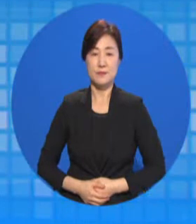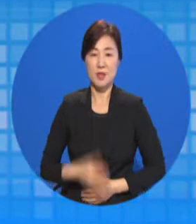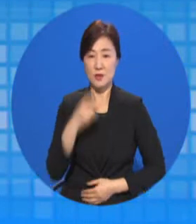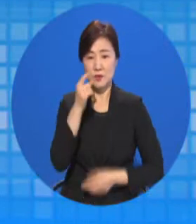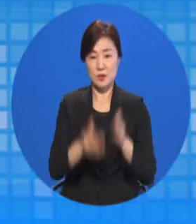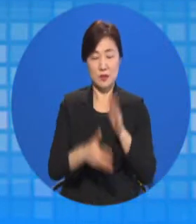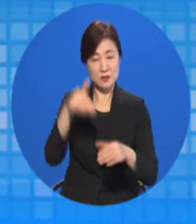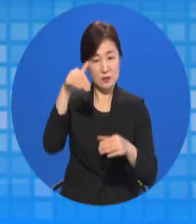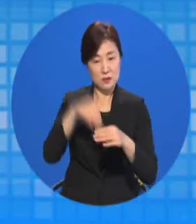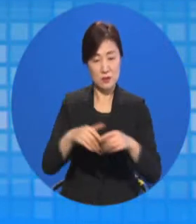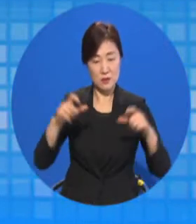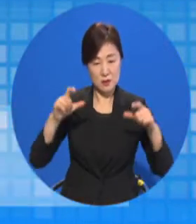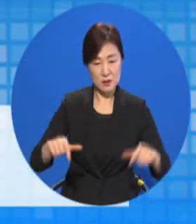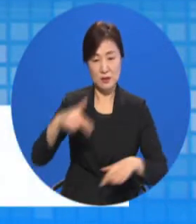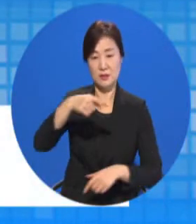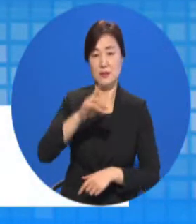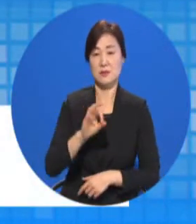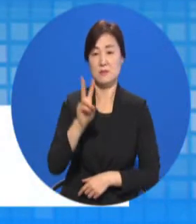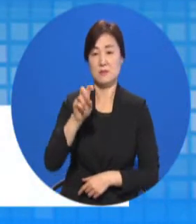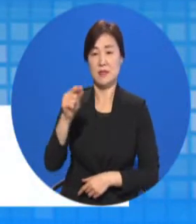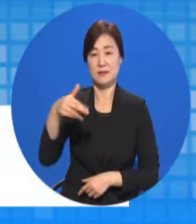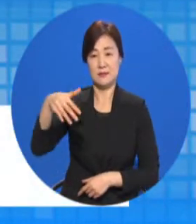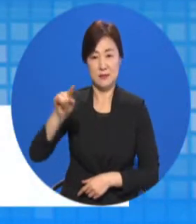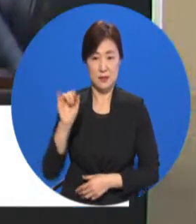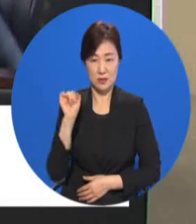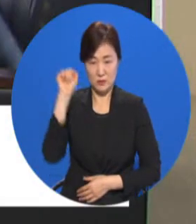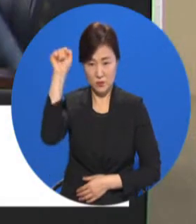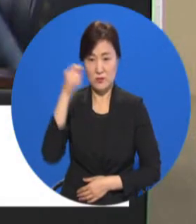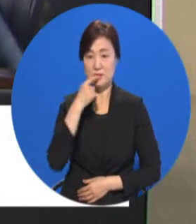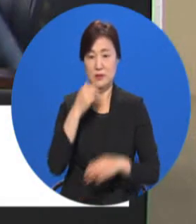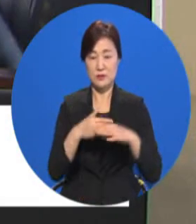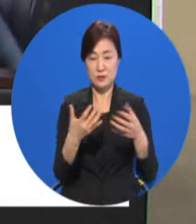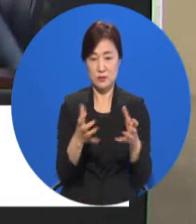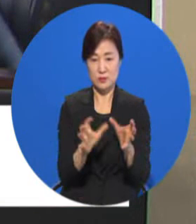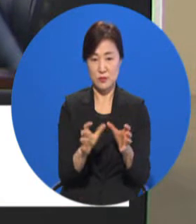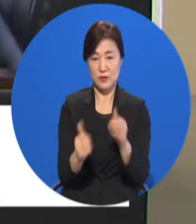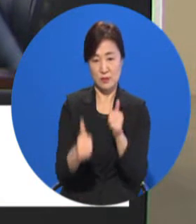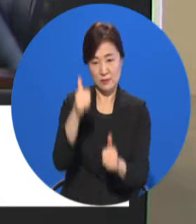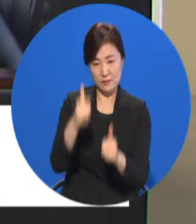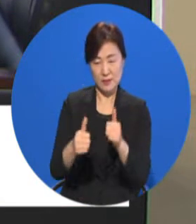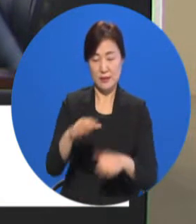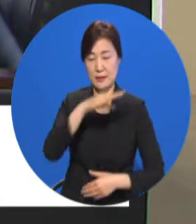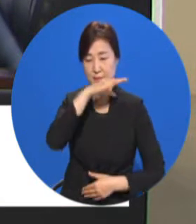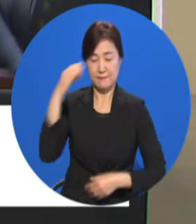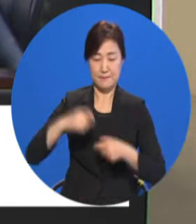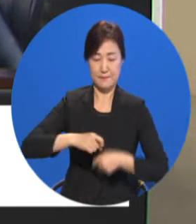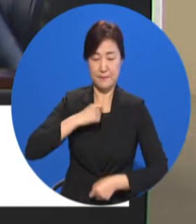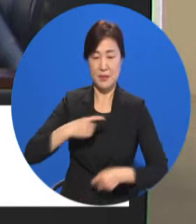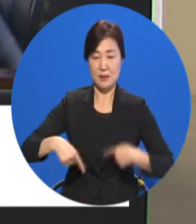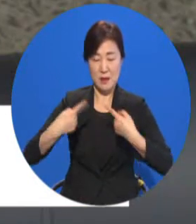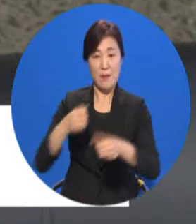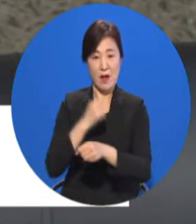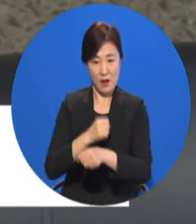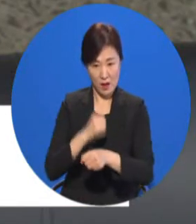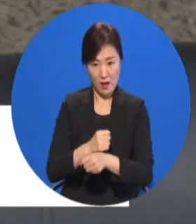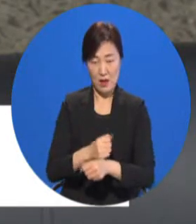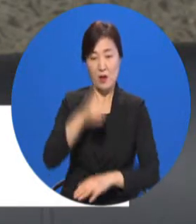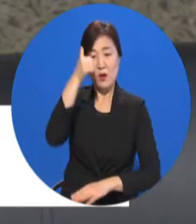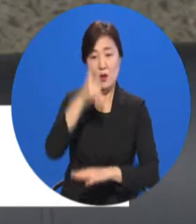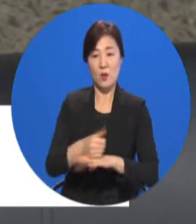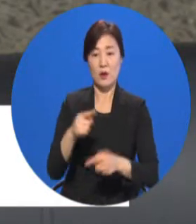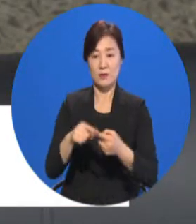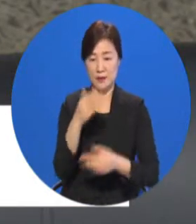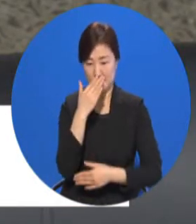순천시 선거구 장만채 민주당 예비후보가 더불어민주당 경선을 정정당당하게 치르고 경선 결과에 대해